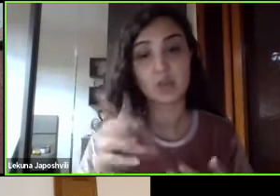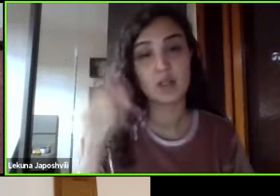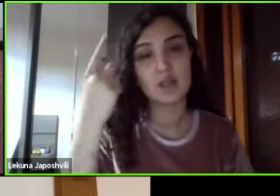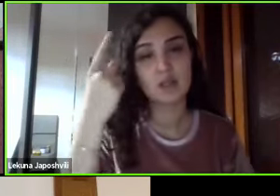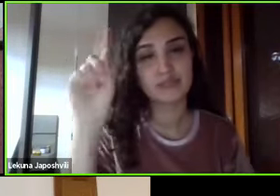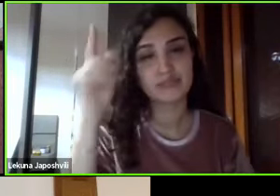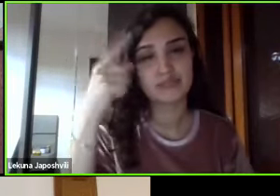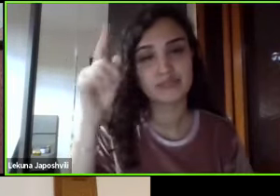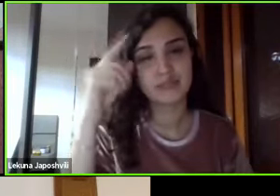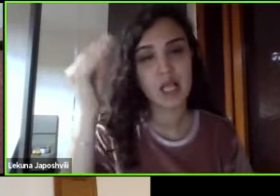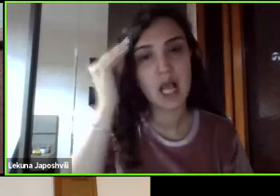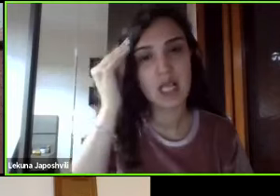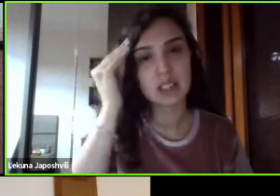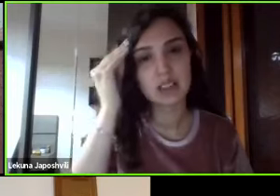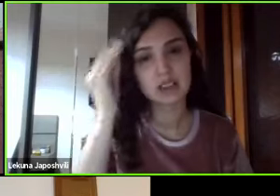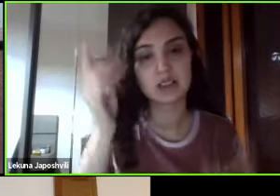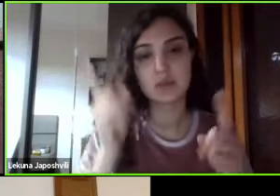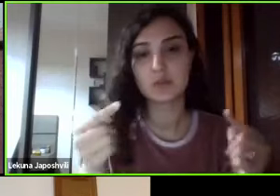ხშირად